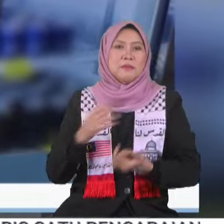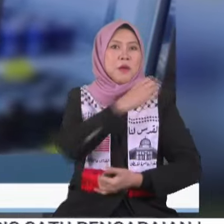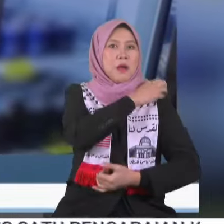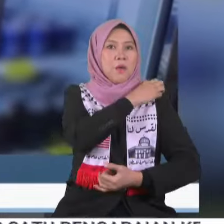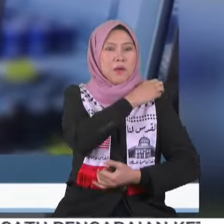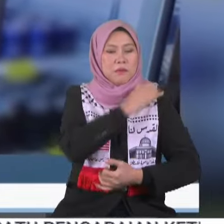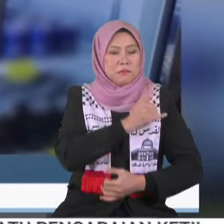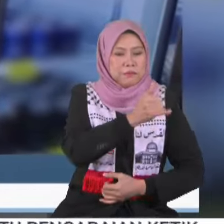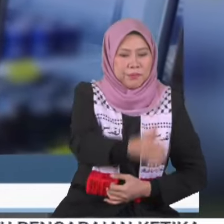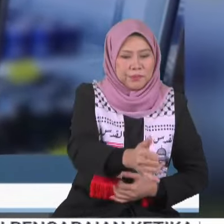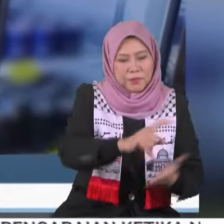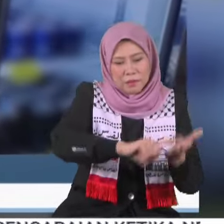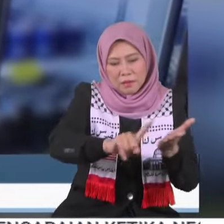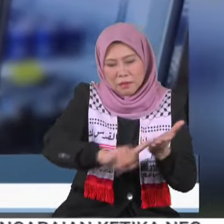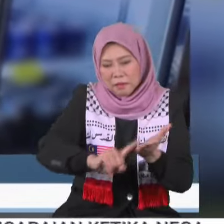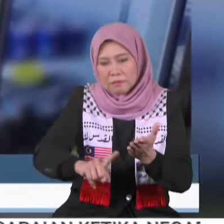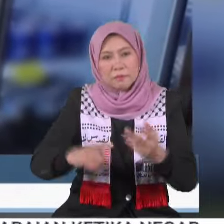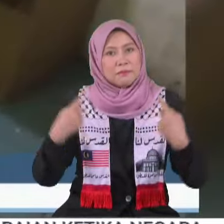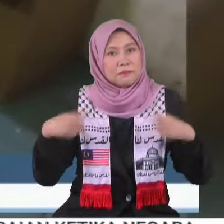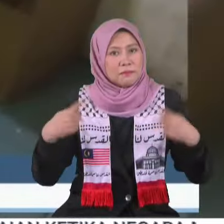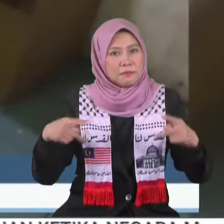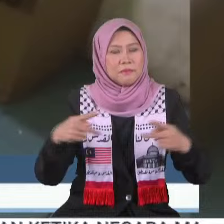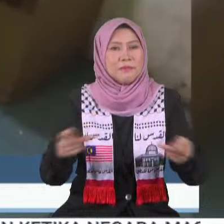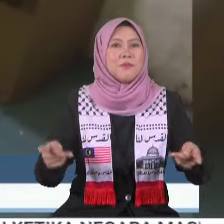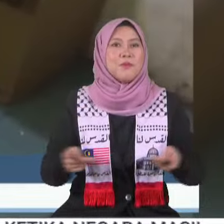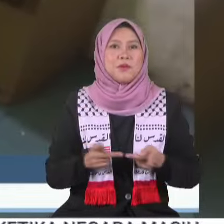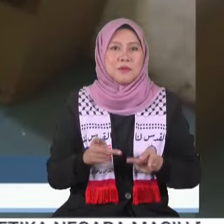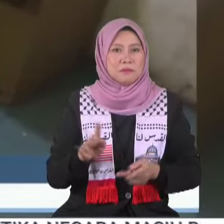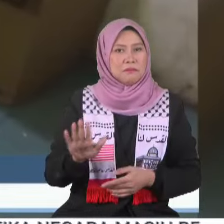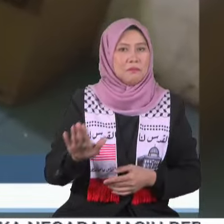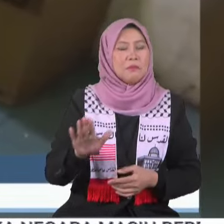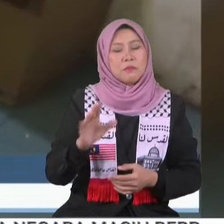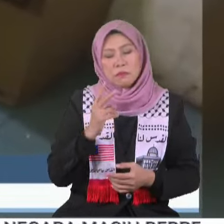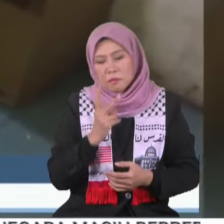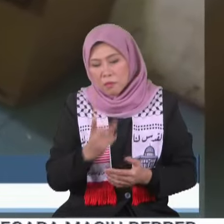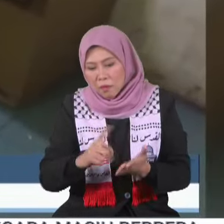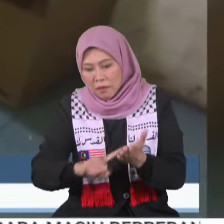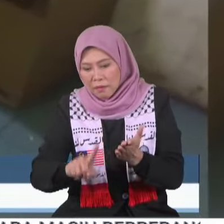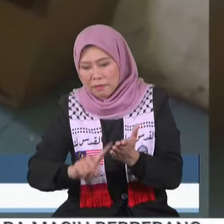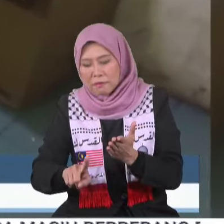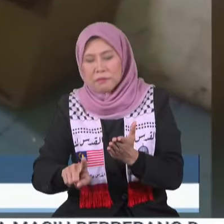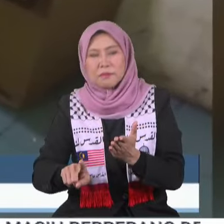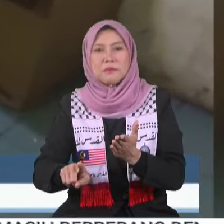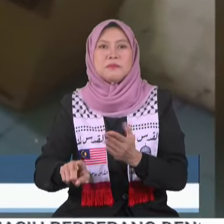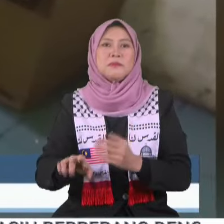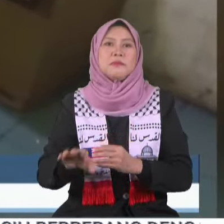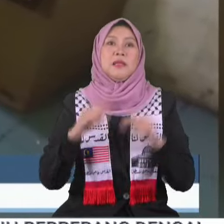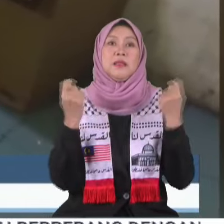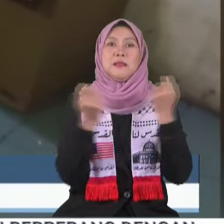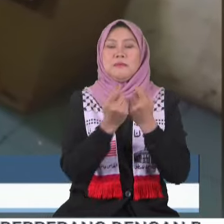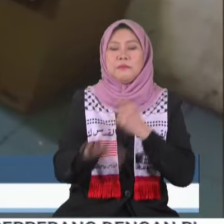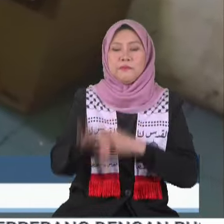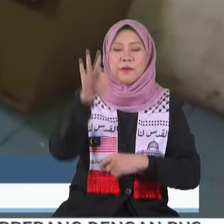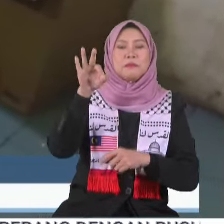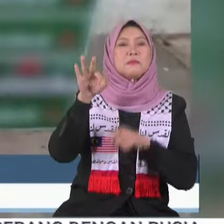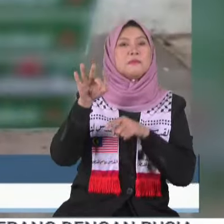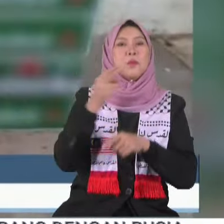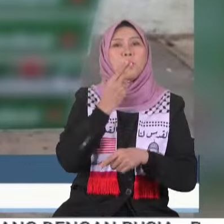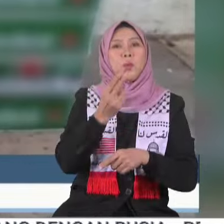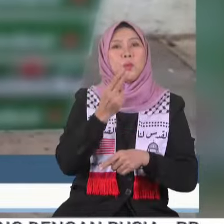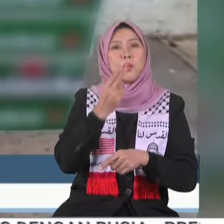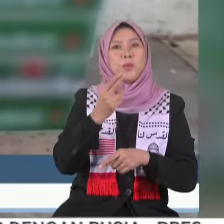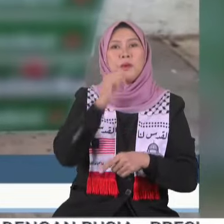terbabit melakukan pemeriksaan ke lokasi permis di kawasan Kenyalan Park. Hasil pemeriksaan ke atas permis itu, pasukan berkenaan menjumpai sejumlah